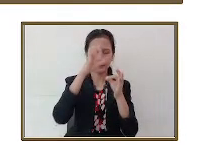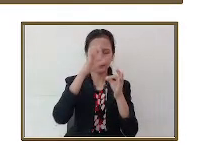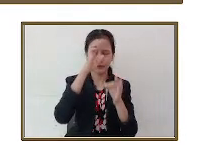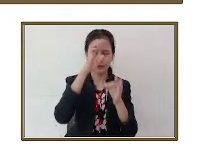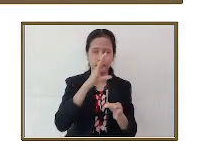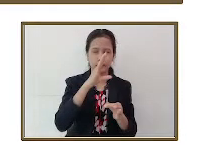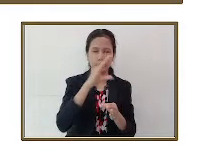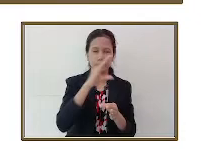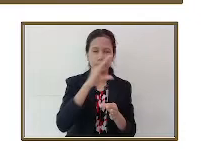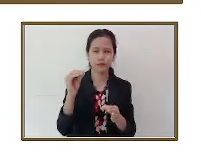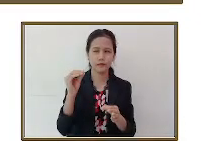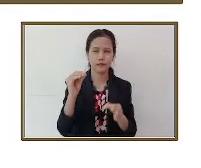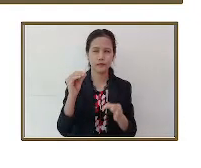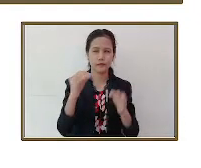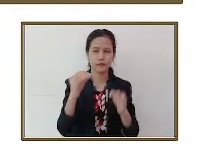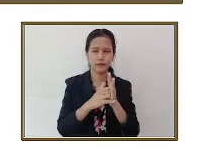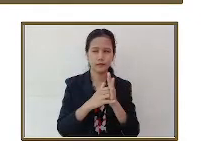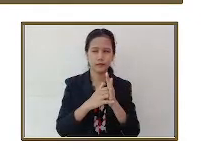mga anak niyo ay